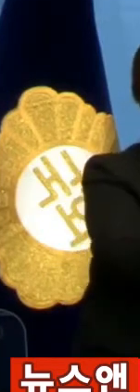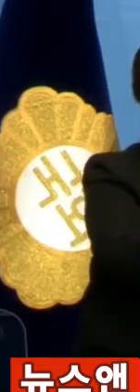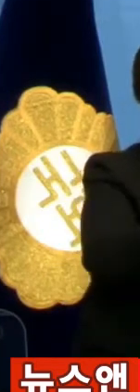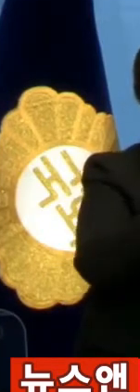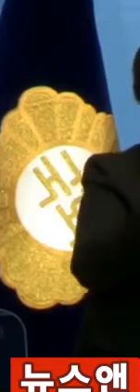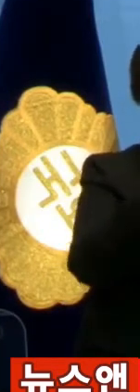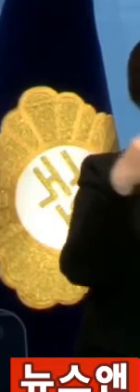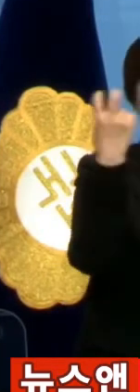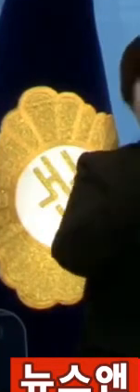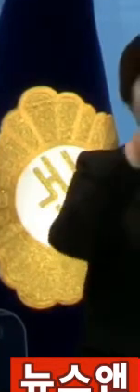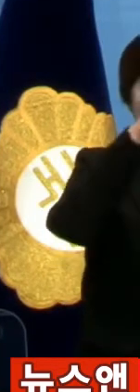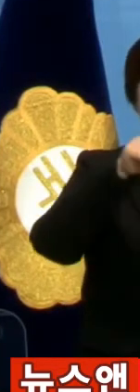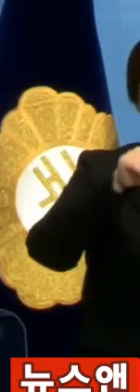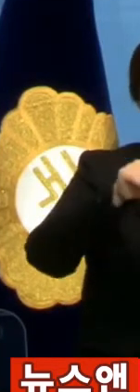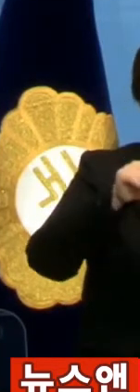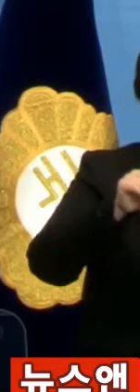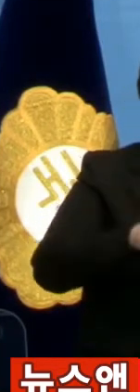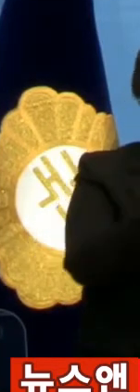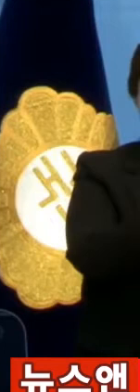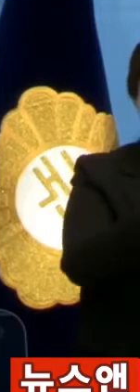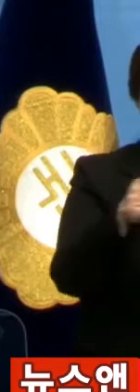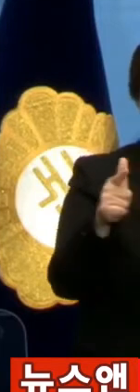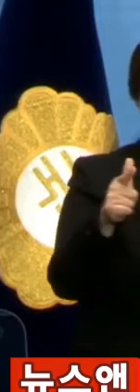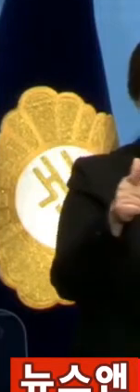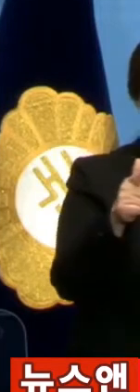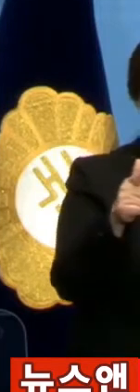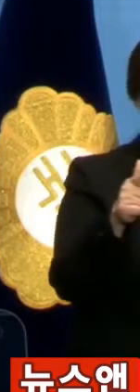사법부와 검찰의 여러 가지